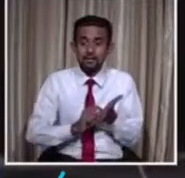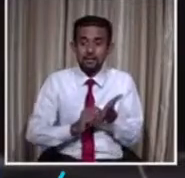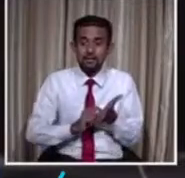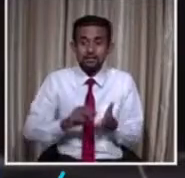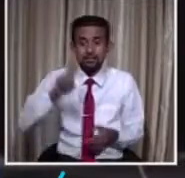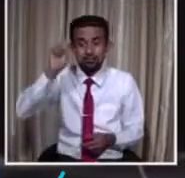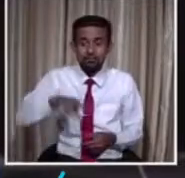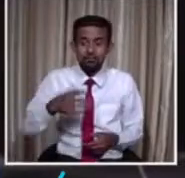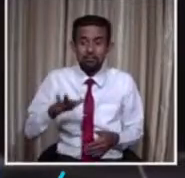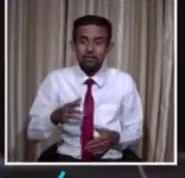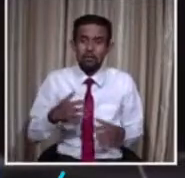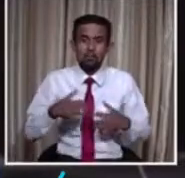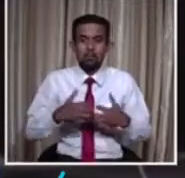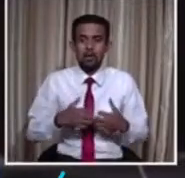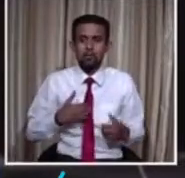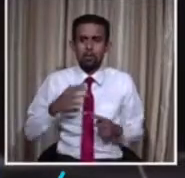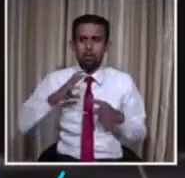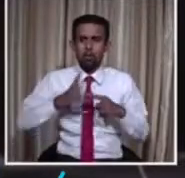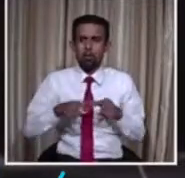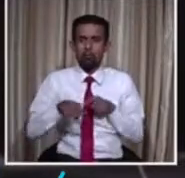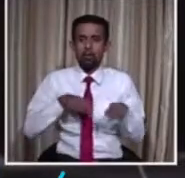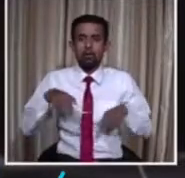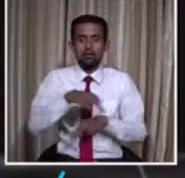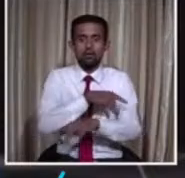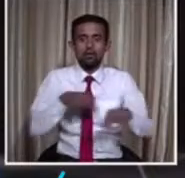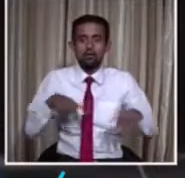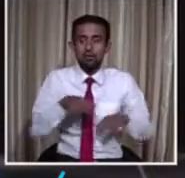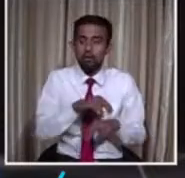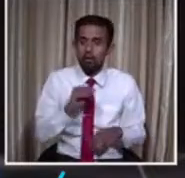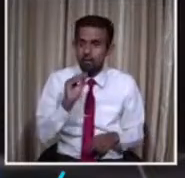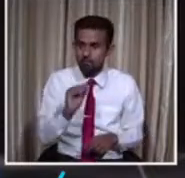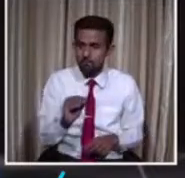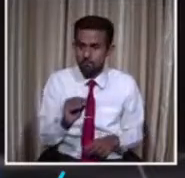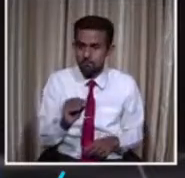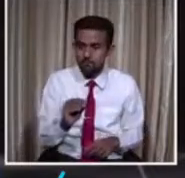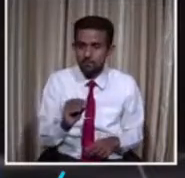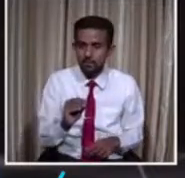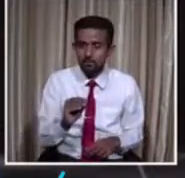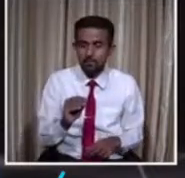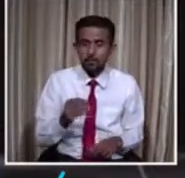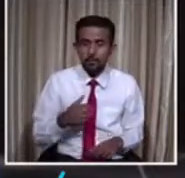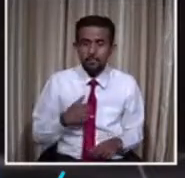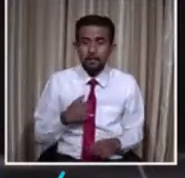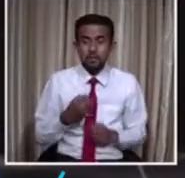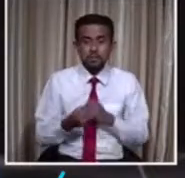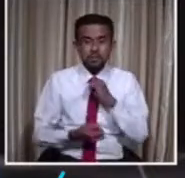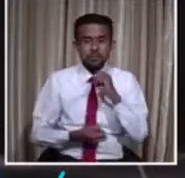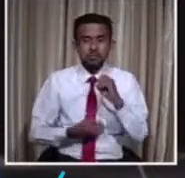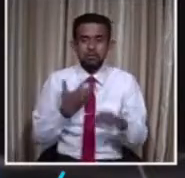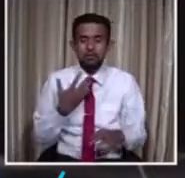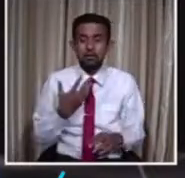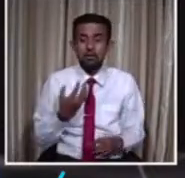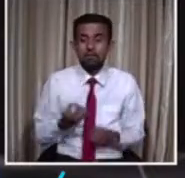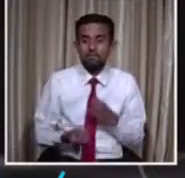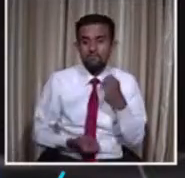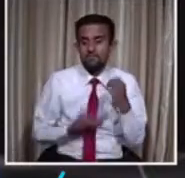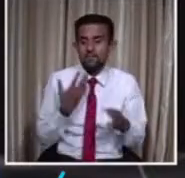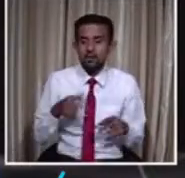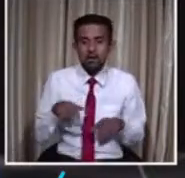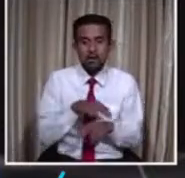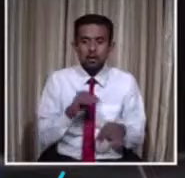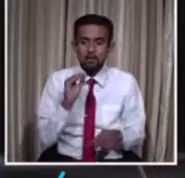hebei, api mode wagi hasilulun me wagi apa dah wagi, api wire mulkota kena dress mulkota kena